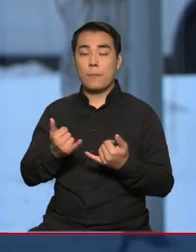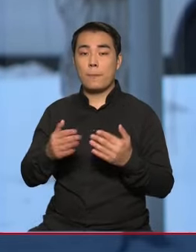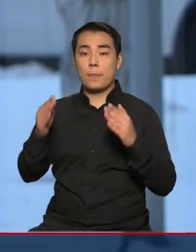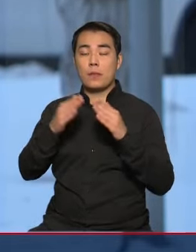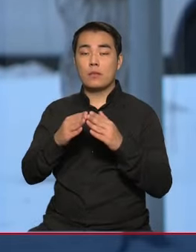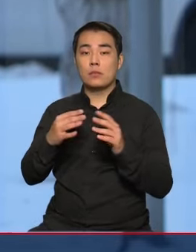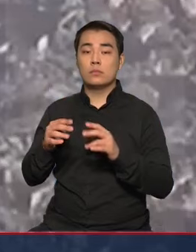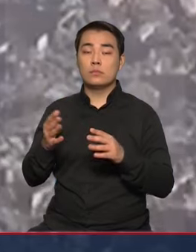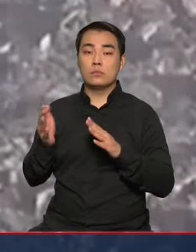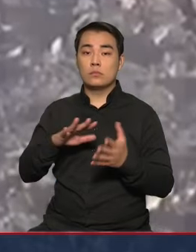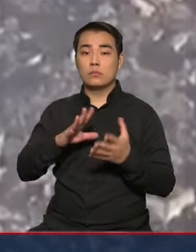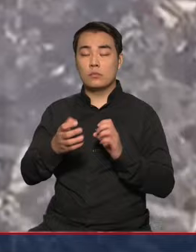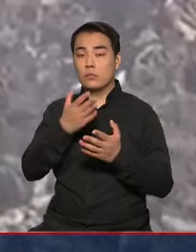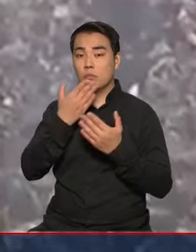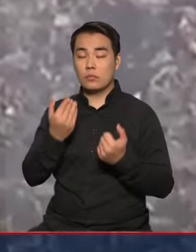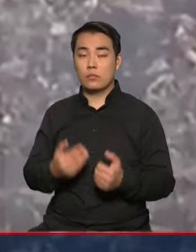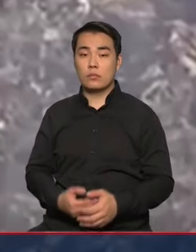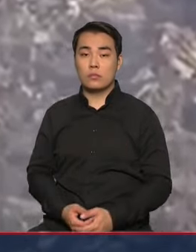нысандар жоқ.